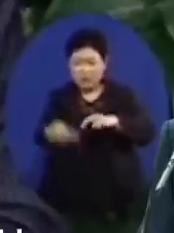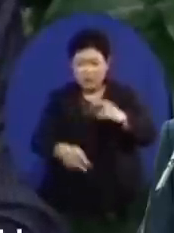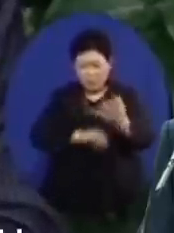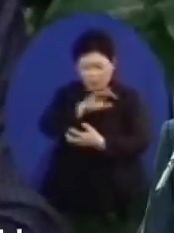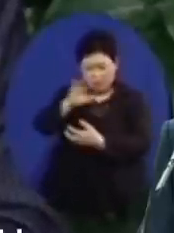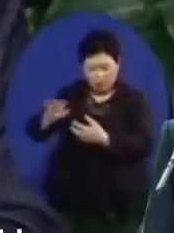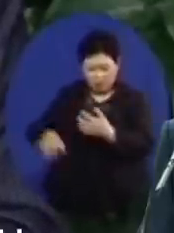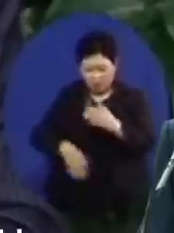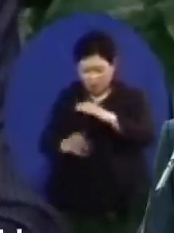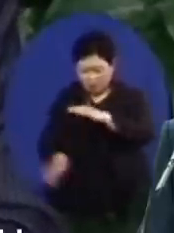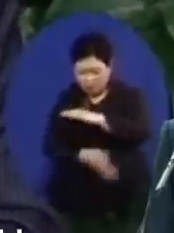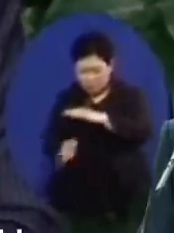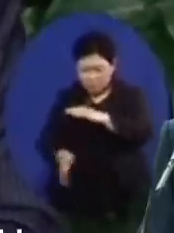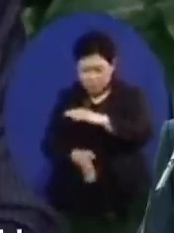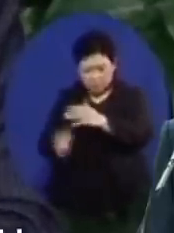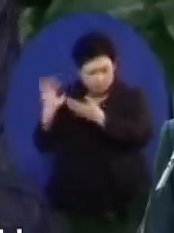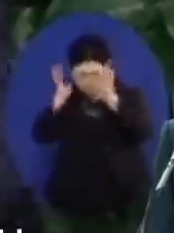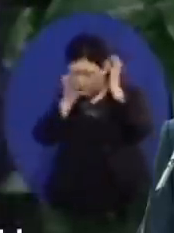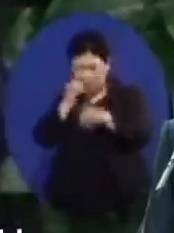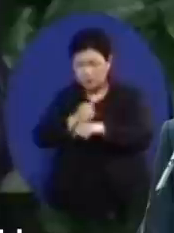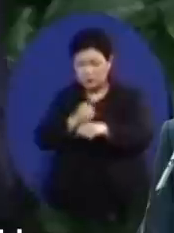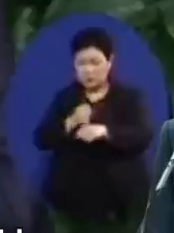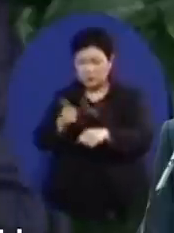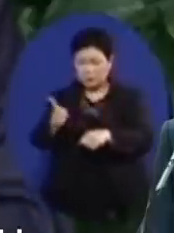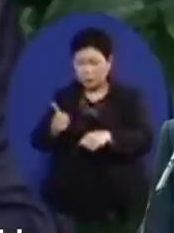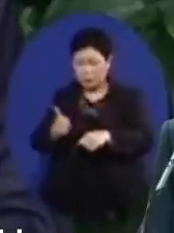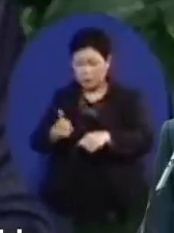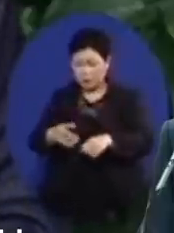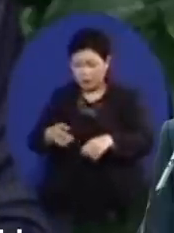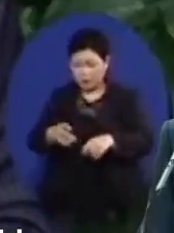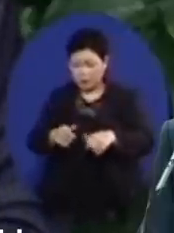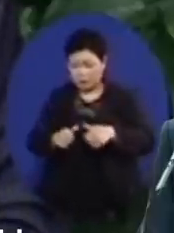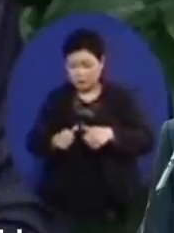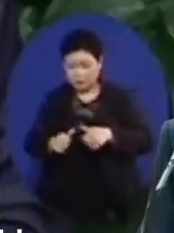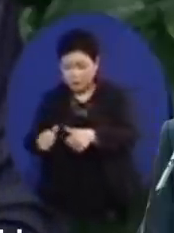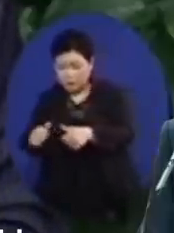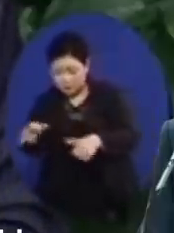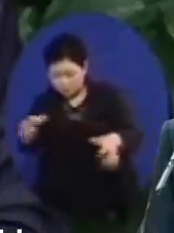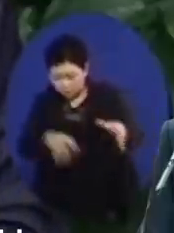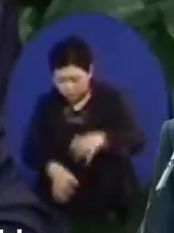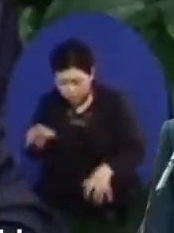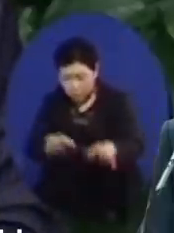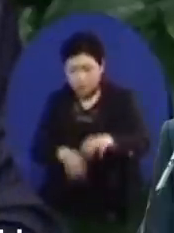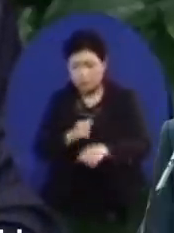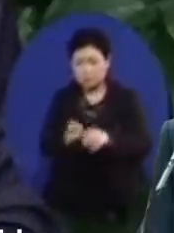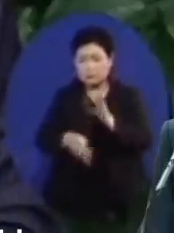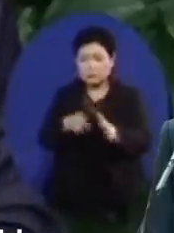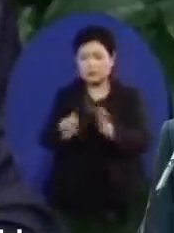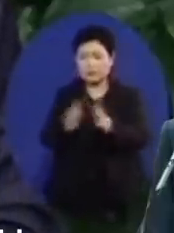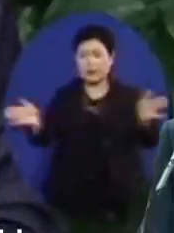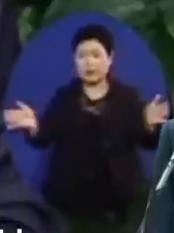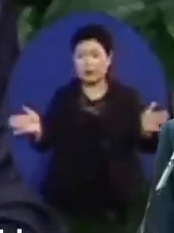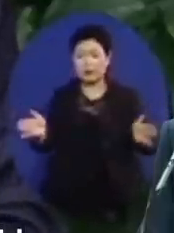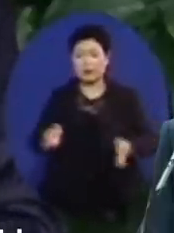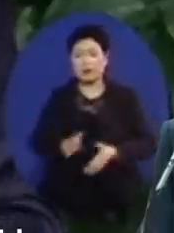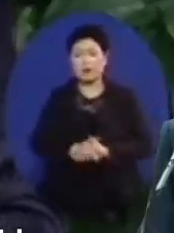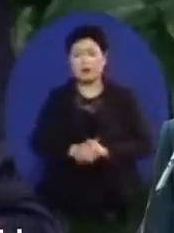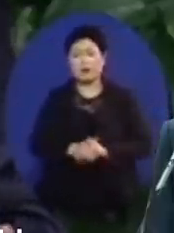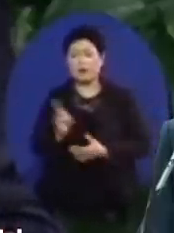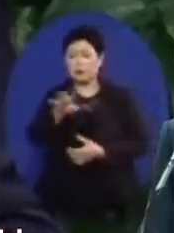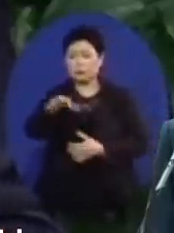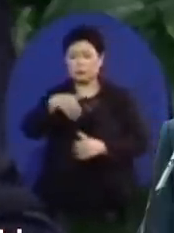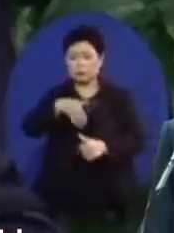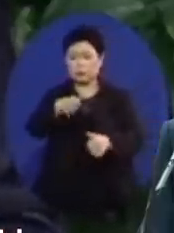엉망입니다. 그 가는 거 주워 모으다가 보니까 그만 기차가 덜컥 떠났습니다. 어디로